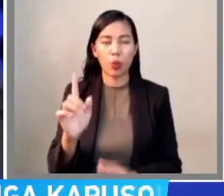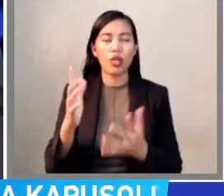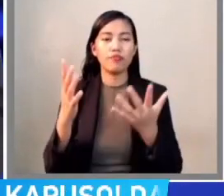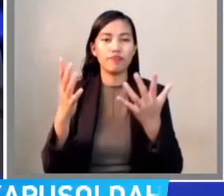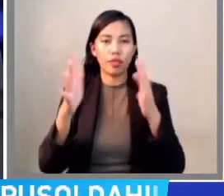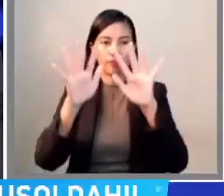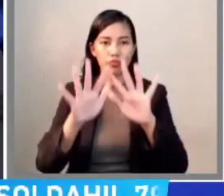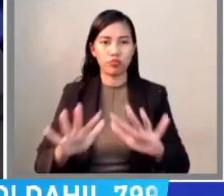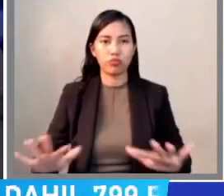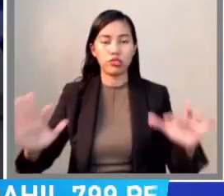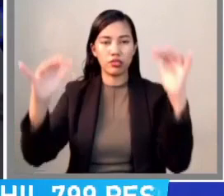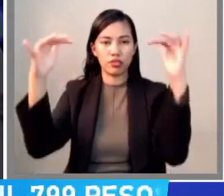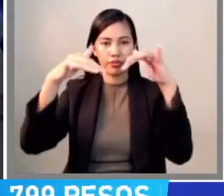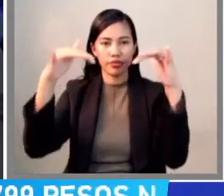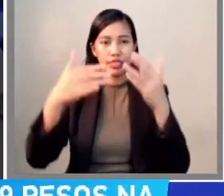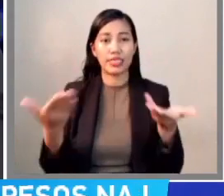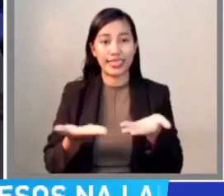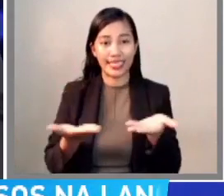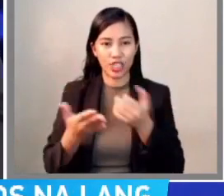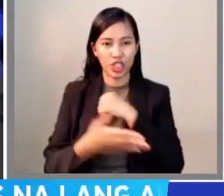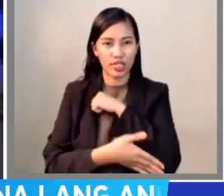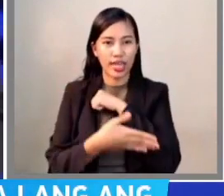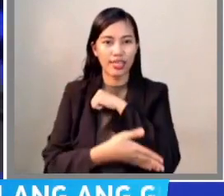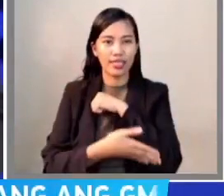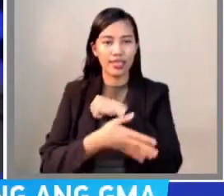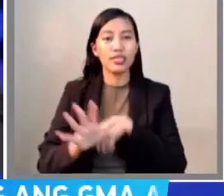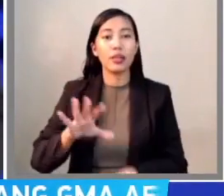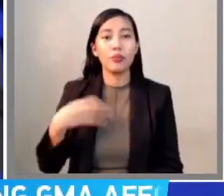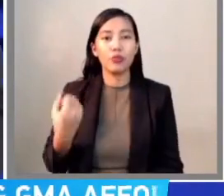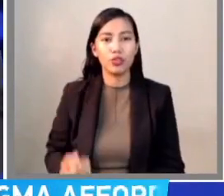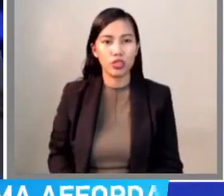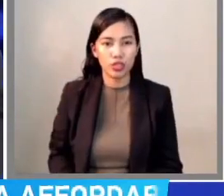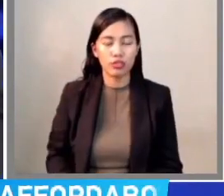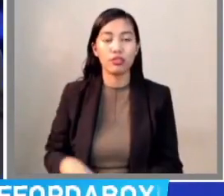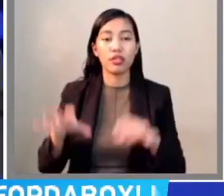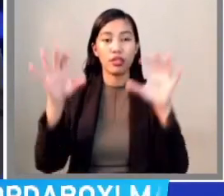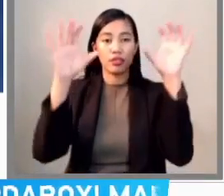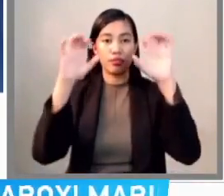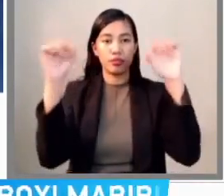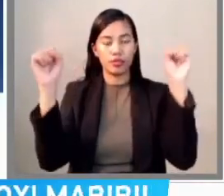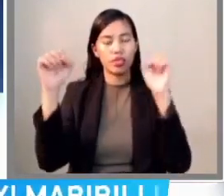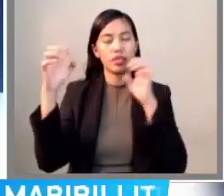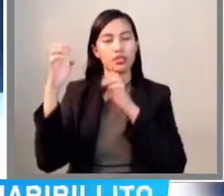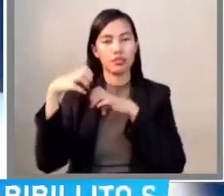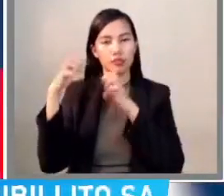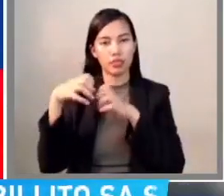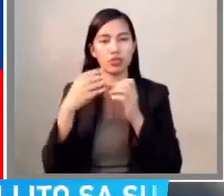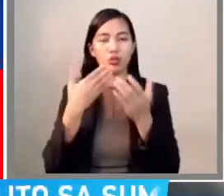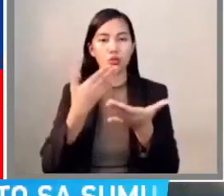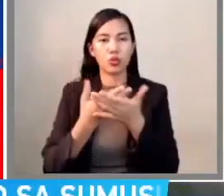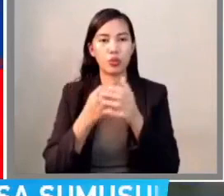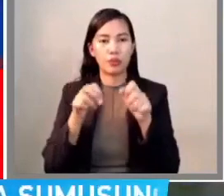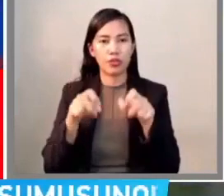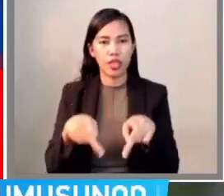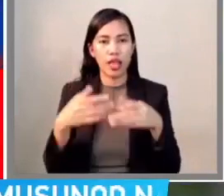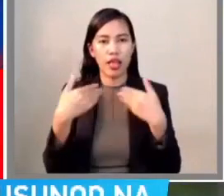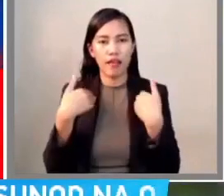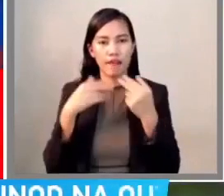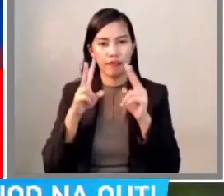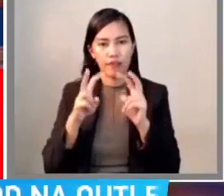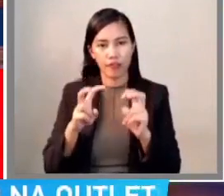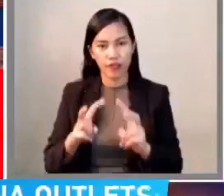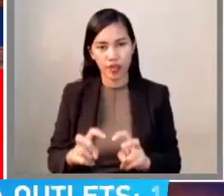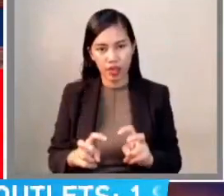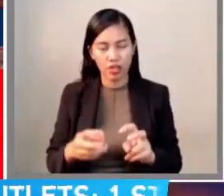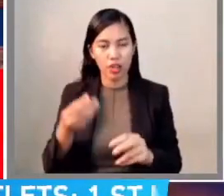Cambodia. Inaasahan ni Pangulong Bongbong Marcos na magiging oportunidad dito para masuri at magkaroon ng exchange of views ang iba't ibang mga heads